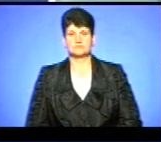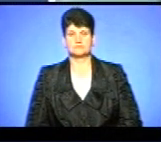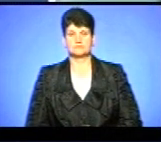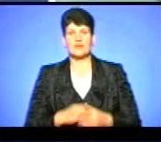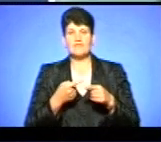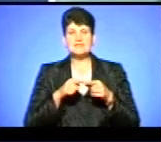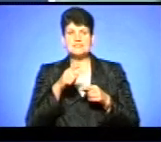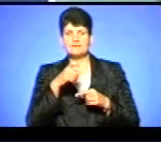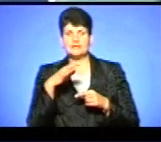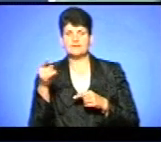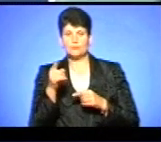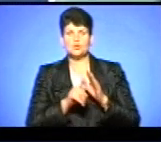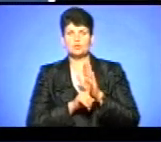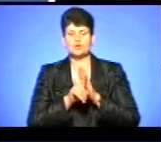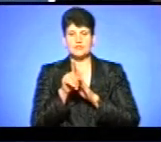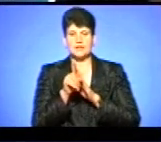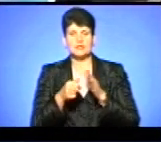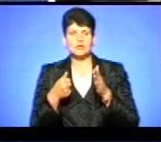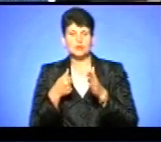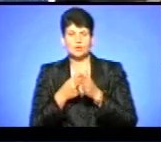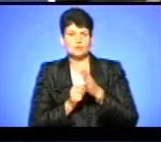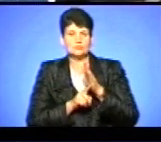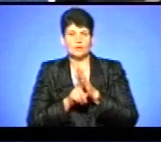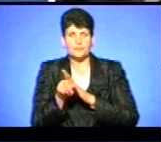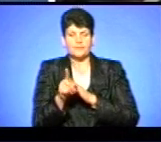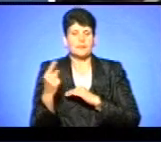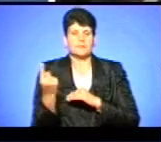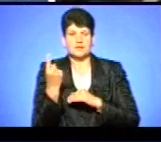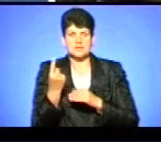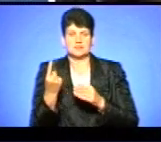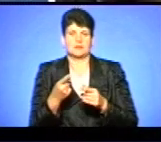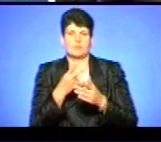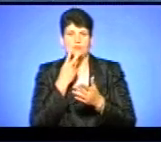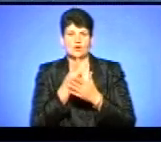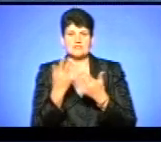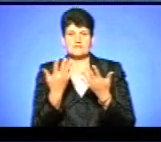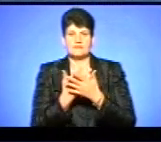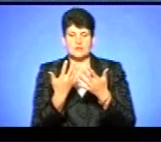У ці хвилини в Тернополі розпочинається допрем'єрний показ фільму «Таємний щоденник» Симона Петлюри.